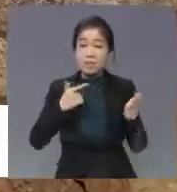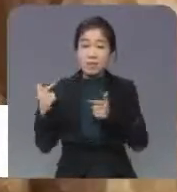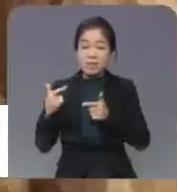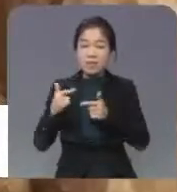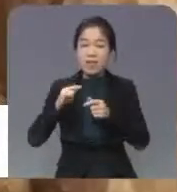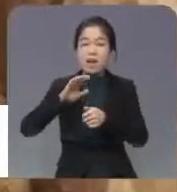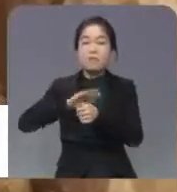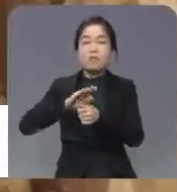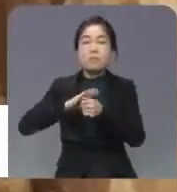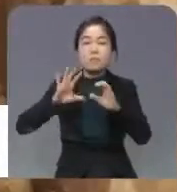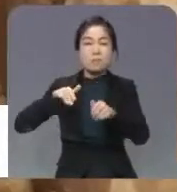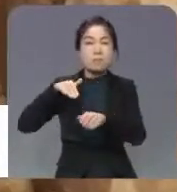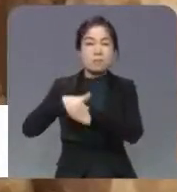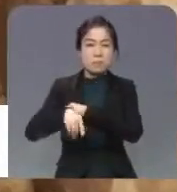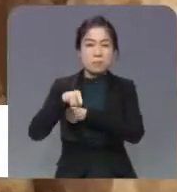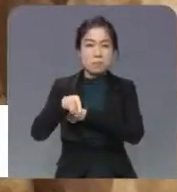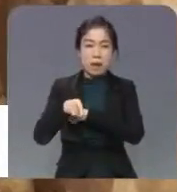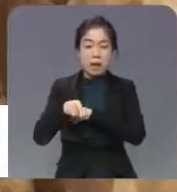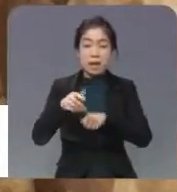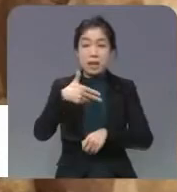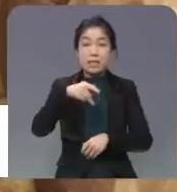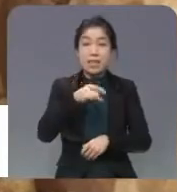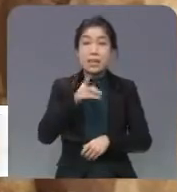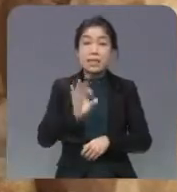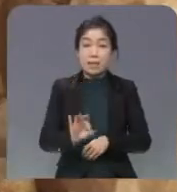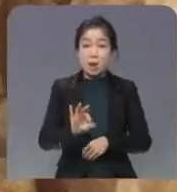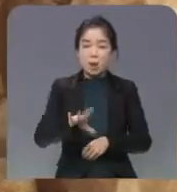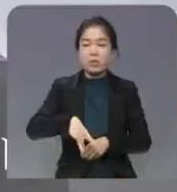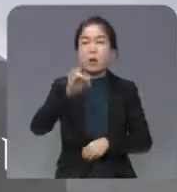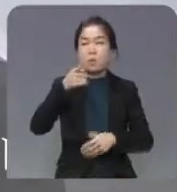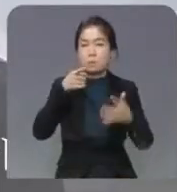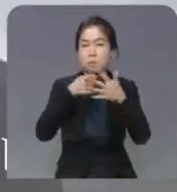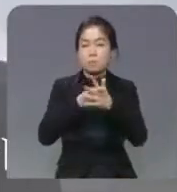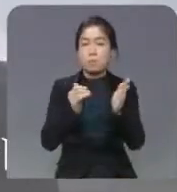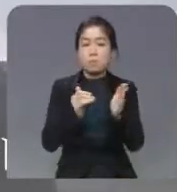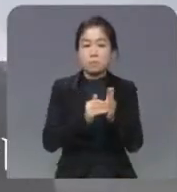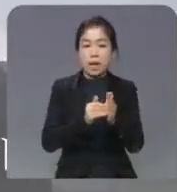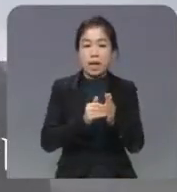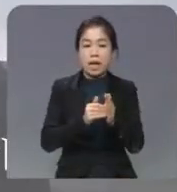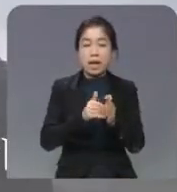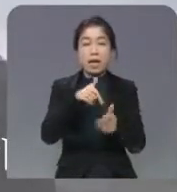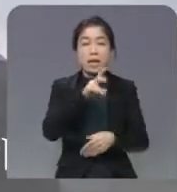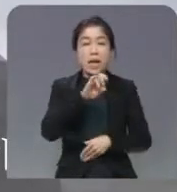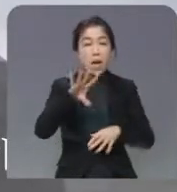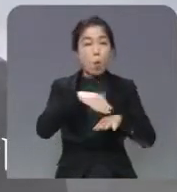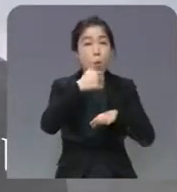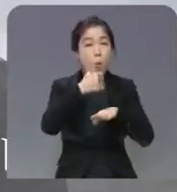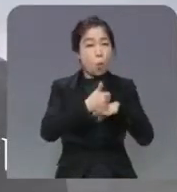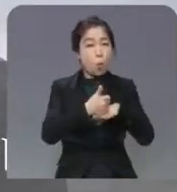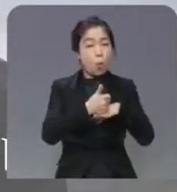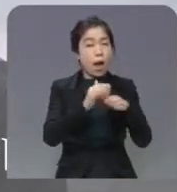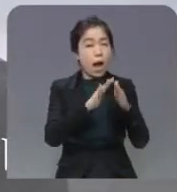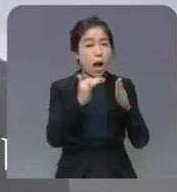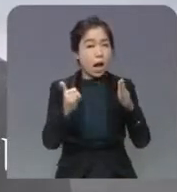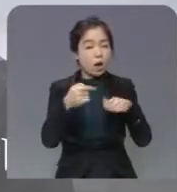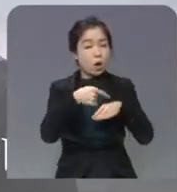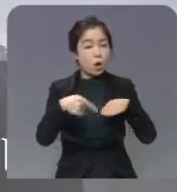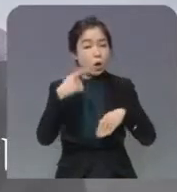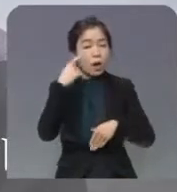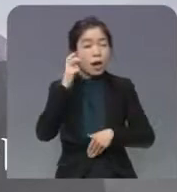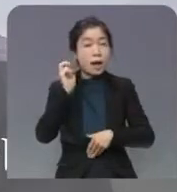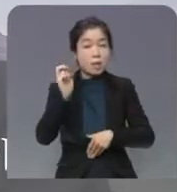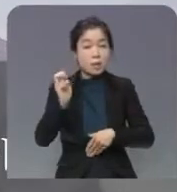것이 밝혀진 창녕에서는 최초의 사례입니다. 가야의 왕족일지 귀족이라고 생각했던